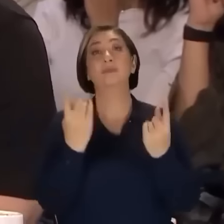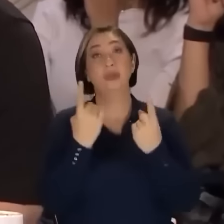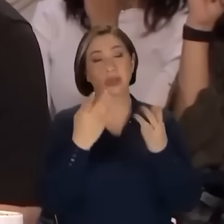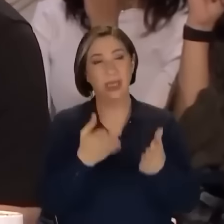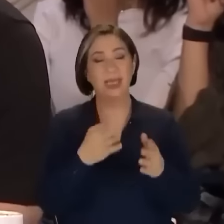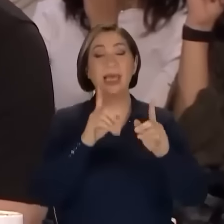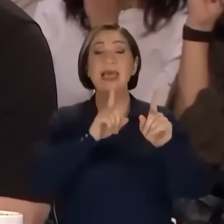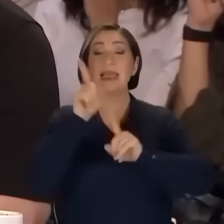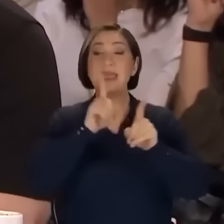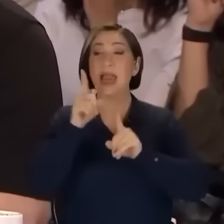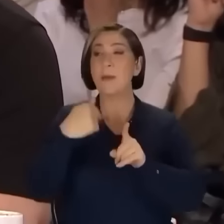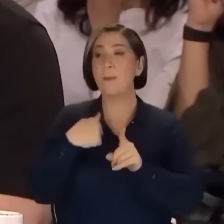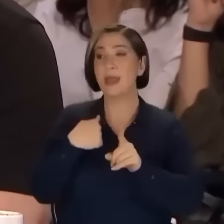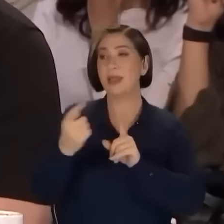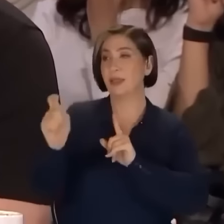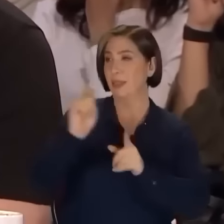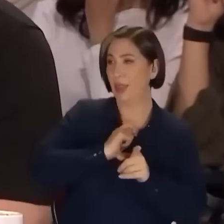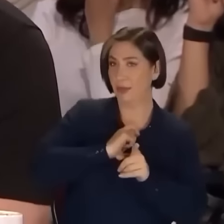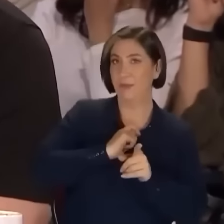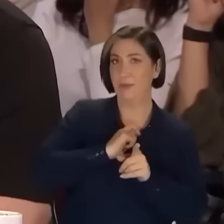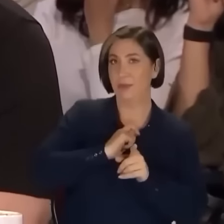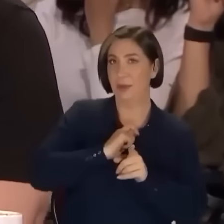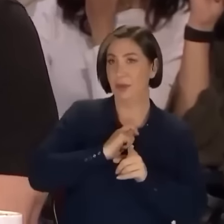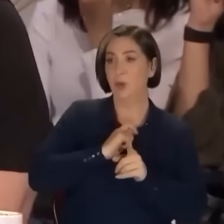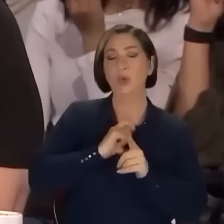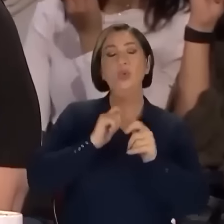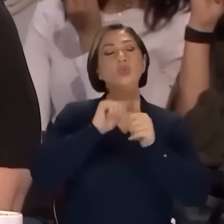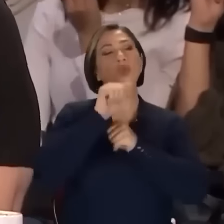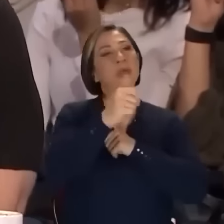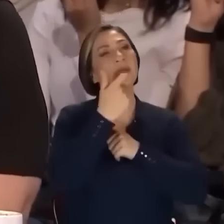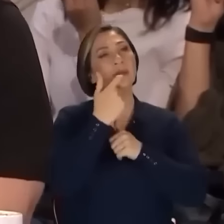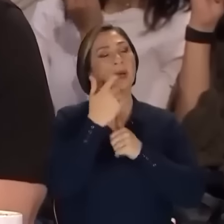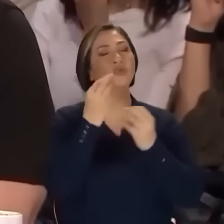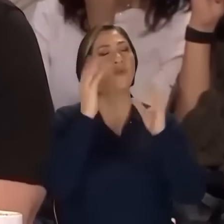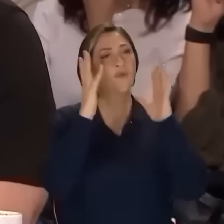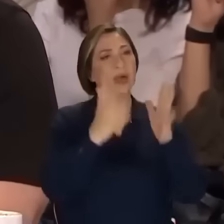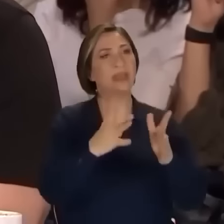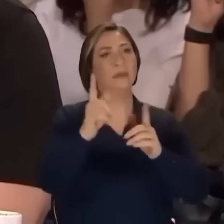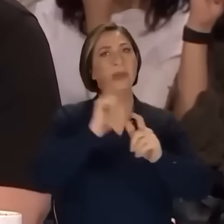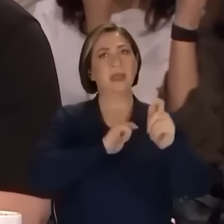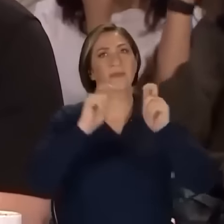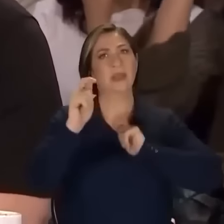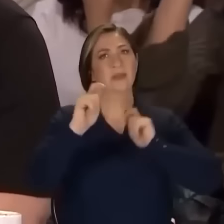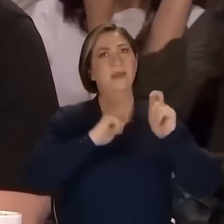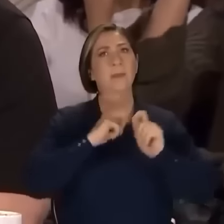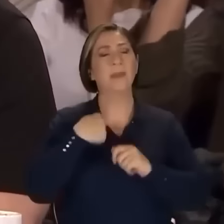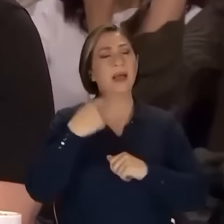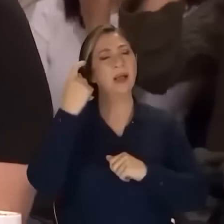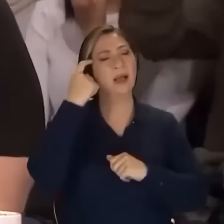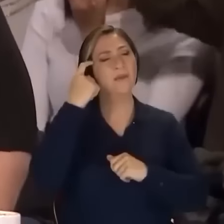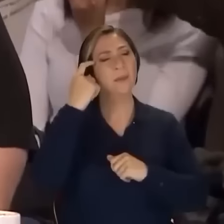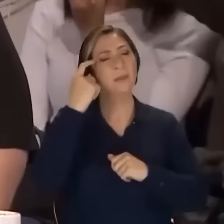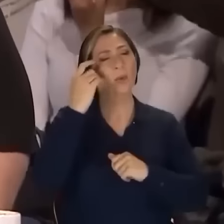şey dijital platform bana gelip teklifte bulunuyor H uzun yıllardır bir sürü mecrada Ben kafama